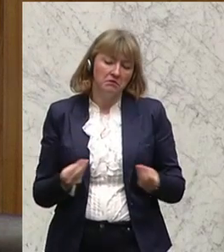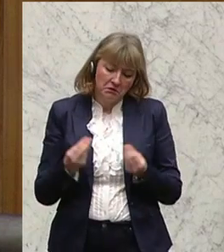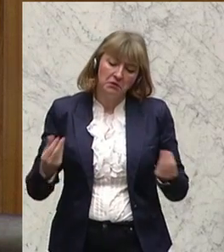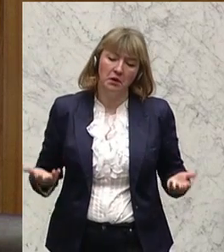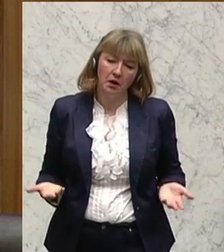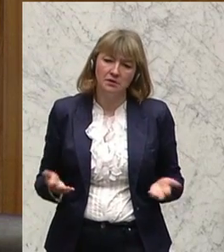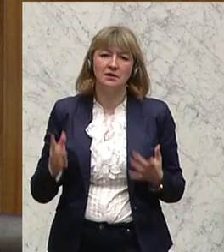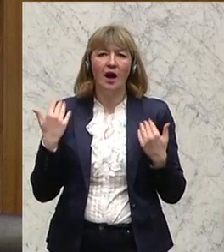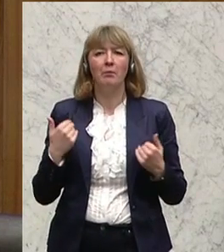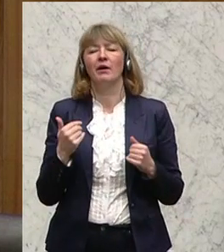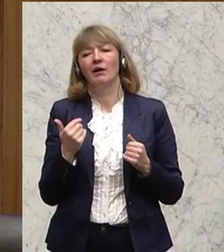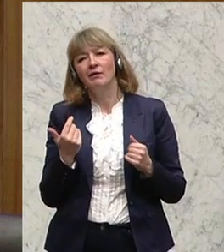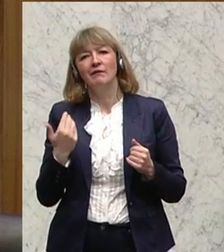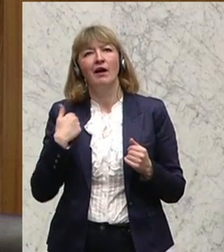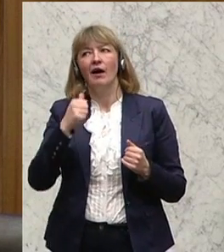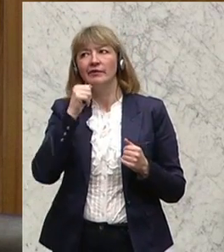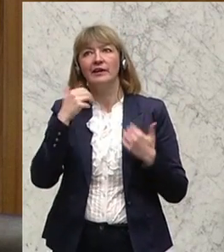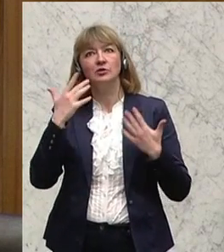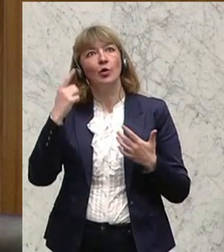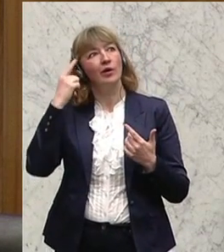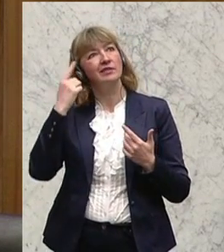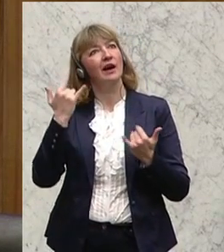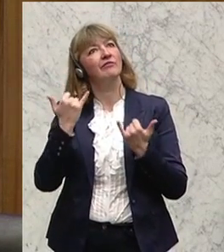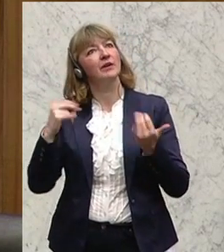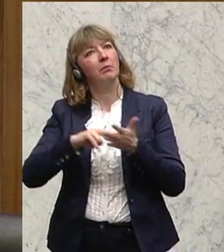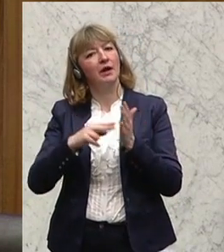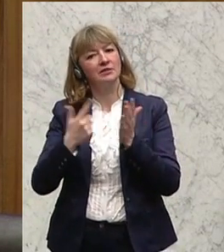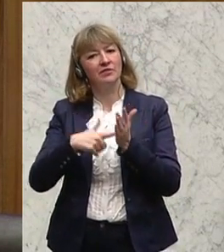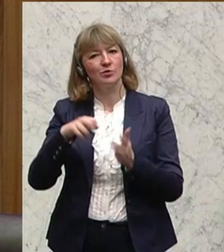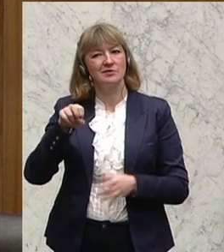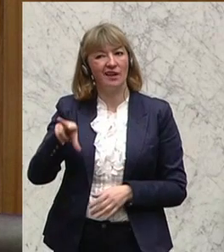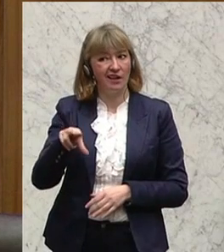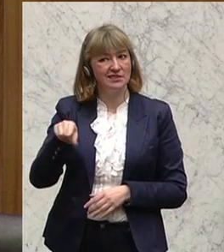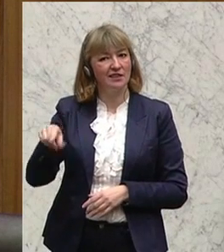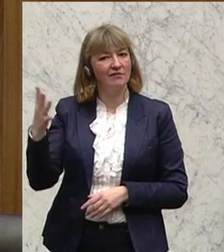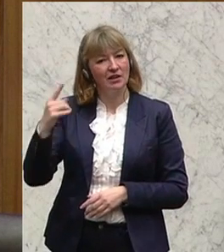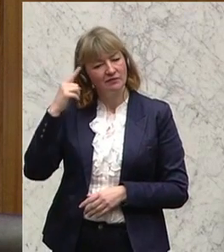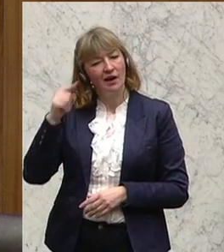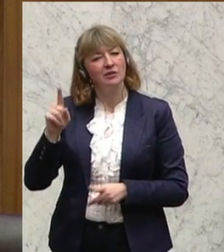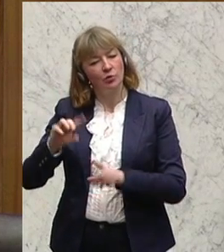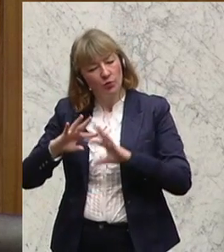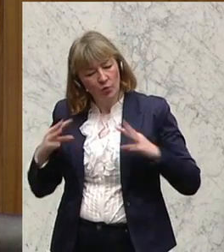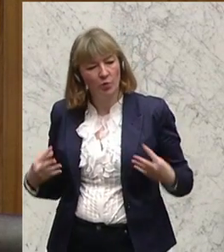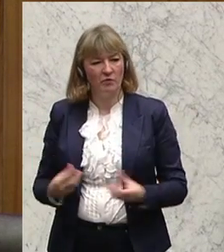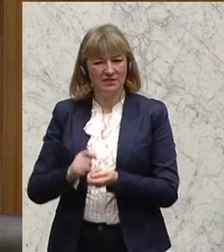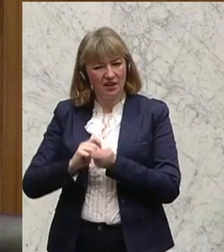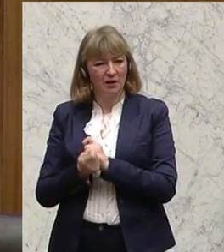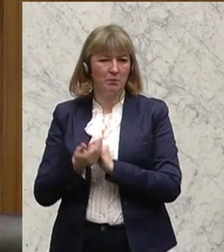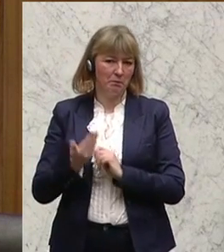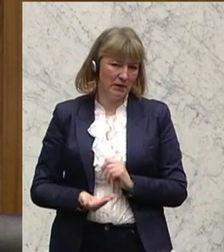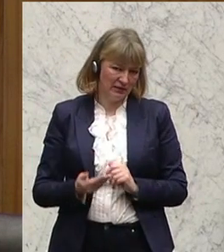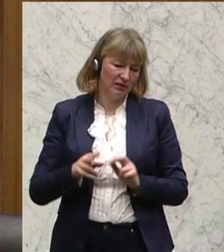was im ursprünglichen Regierungsprogramm von 2013 enthalten ist, nämlich eine umfassende Reform des